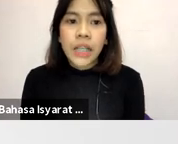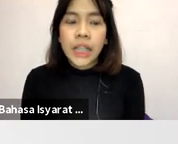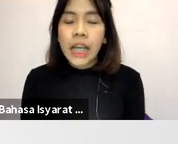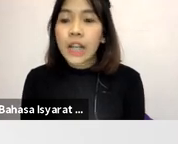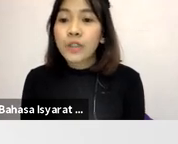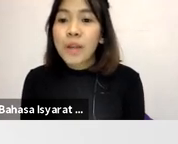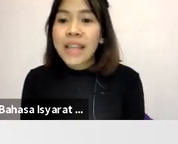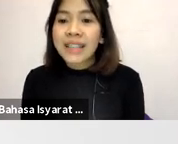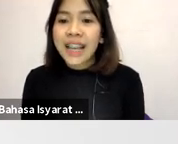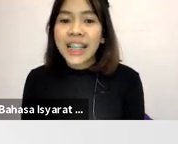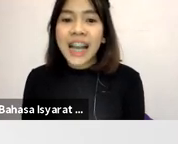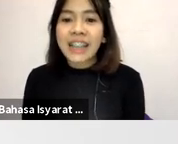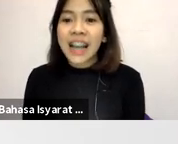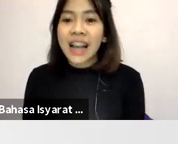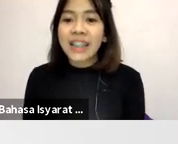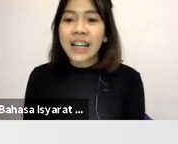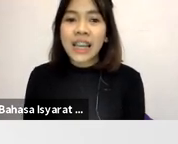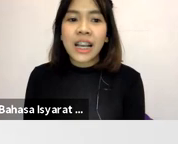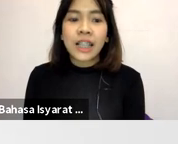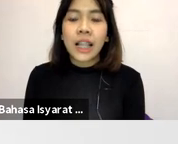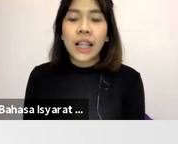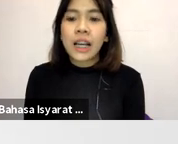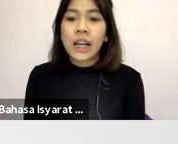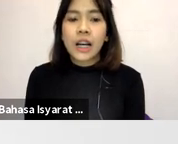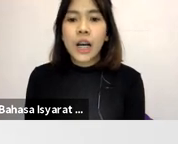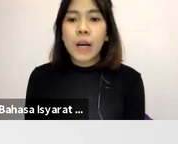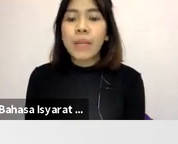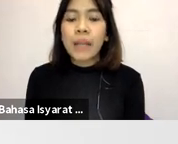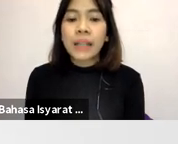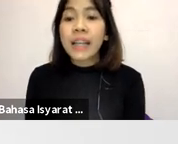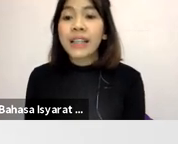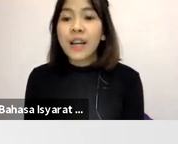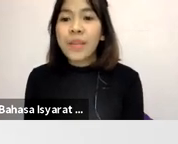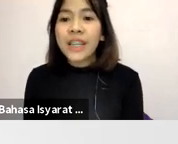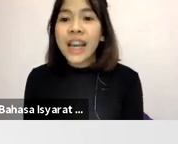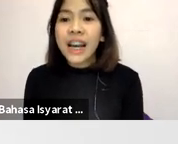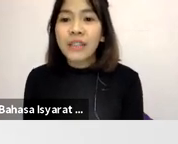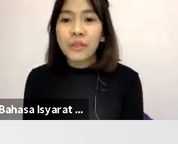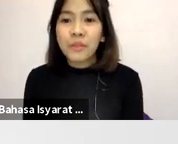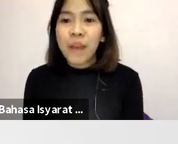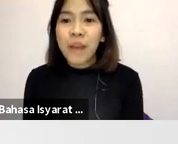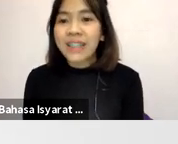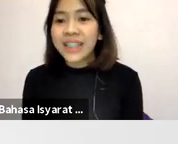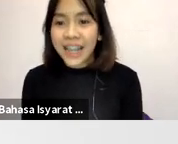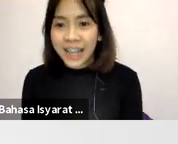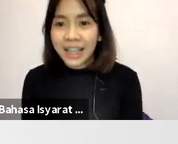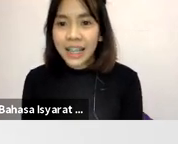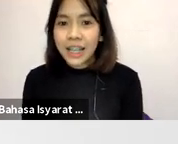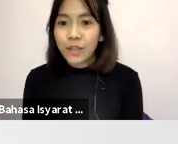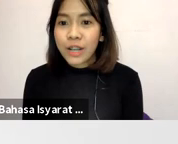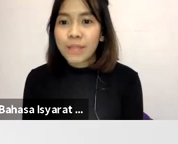jadi sekarang sudah banyak sekali acara-acara yang telah melibatkan yang telah menyediakan juru bahasa